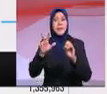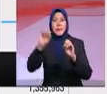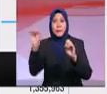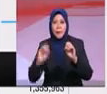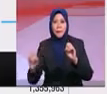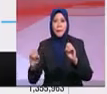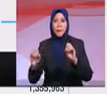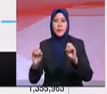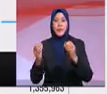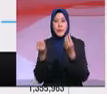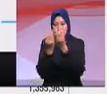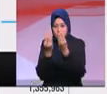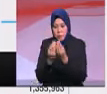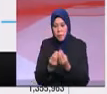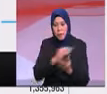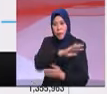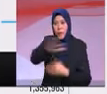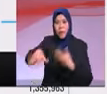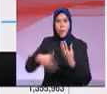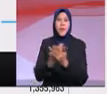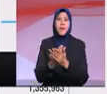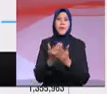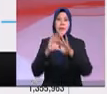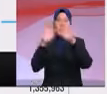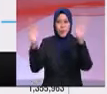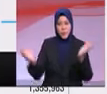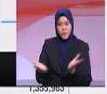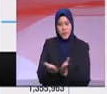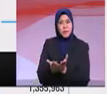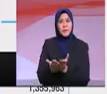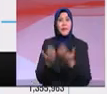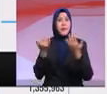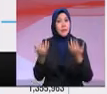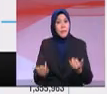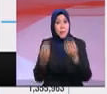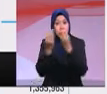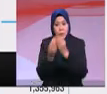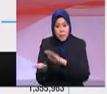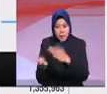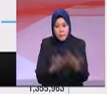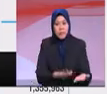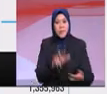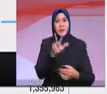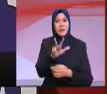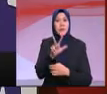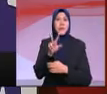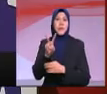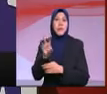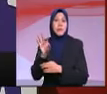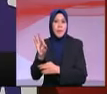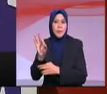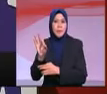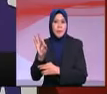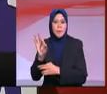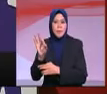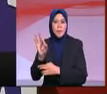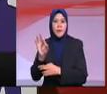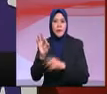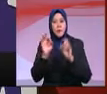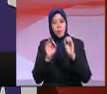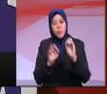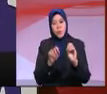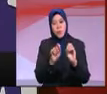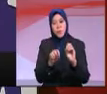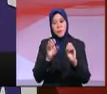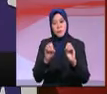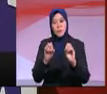0.093% dari keseluruhan kes di dunia. Dan juga kadar kematian kita ialah 329, iaitu bersamaan dengan